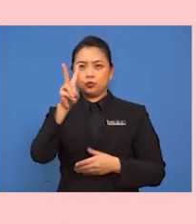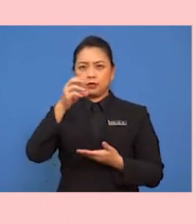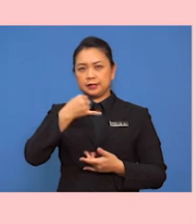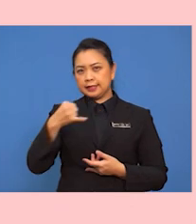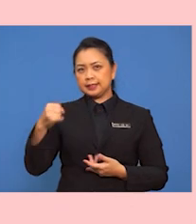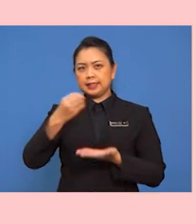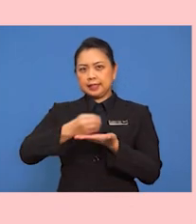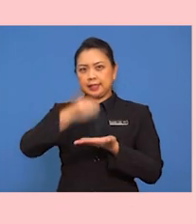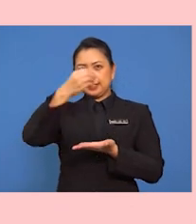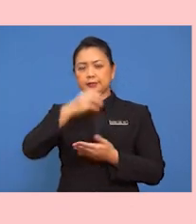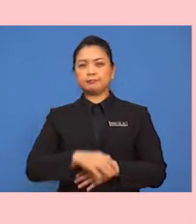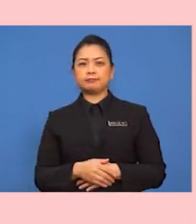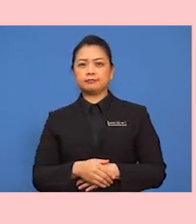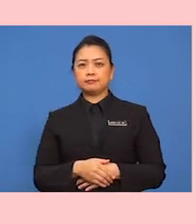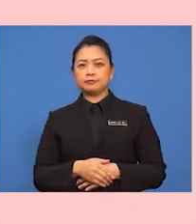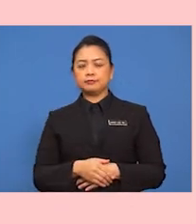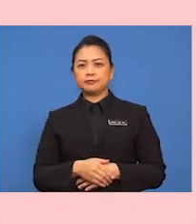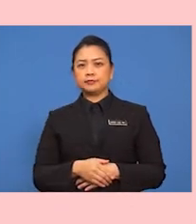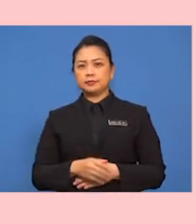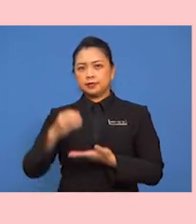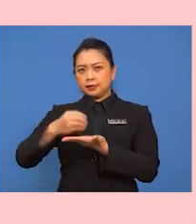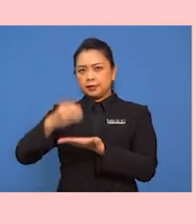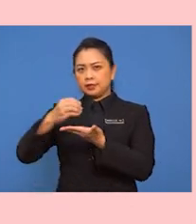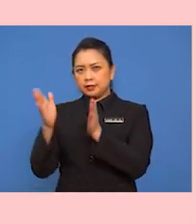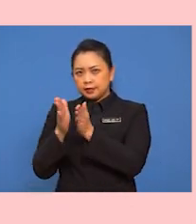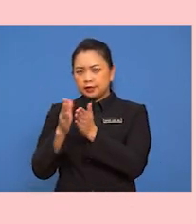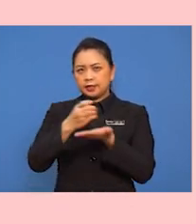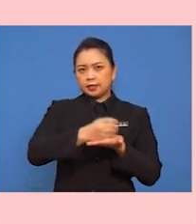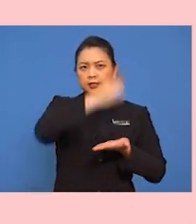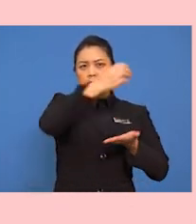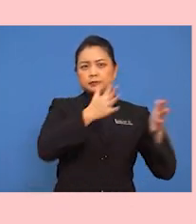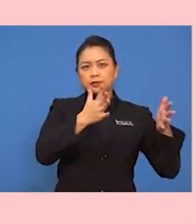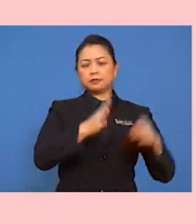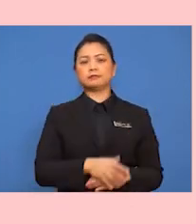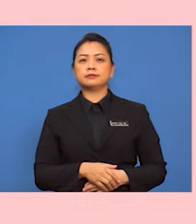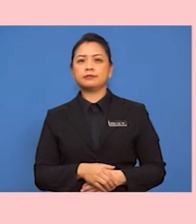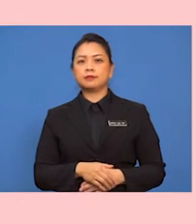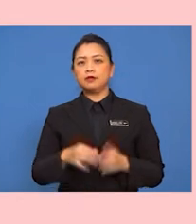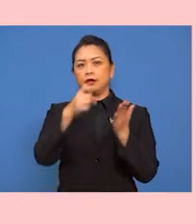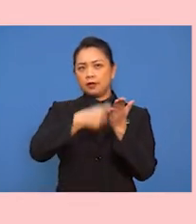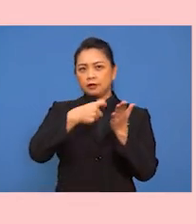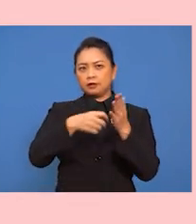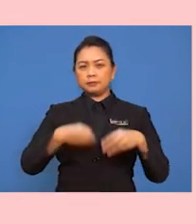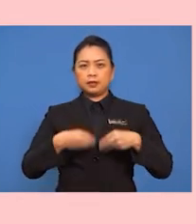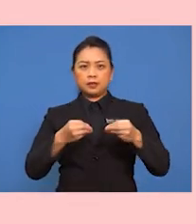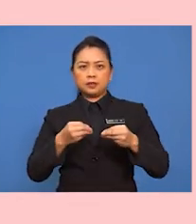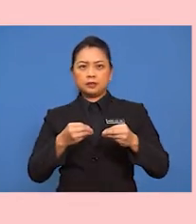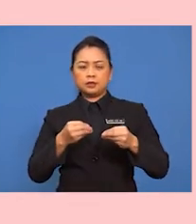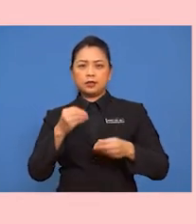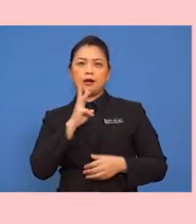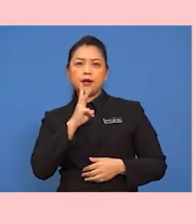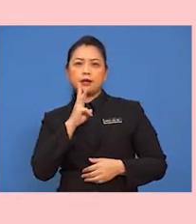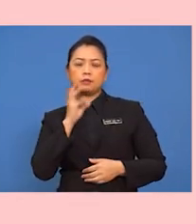dua jenis gelas Iaitu gelas kecil dan gelas besar Harga bagi jus buah